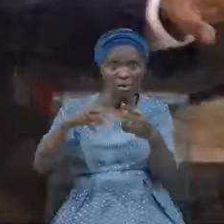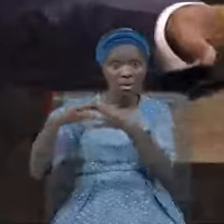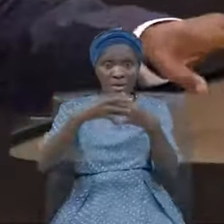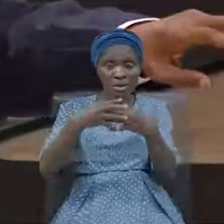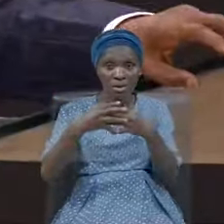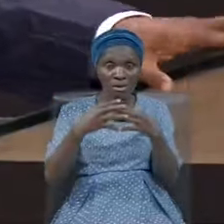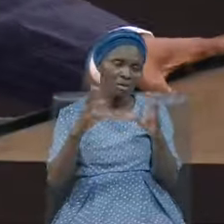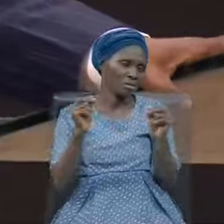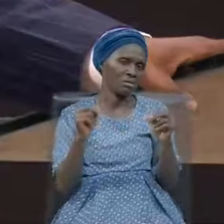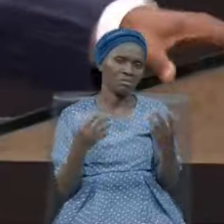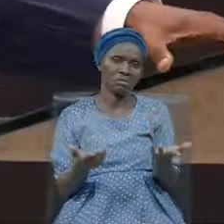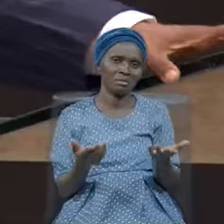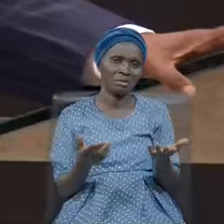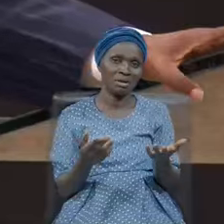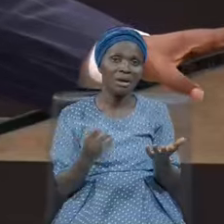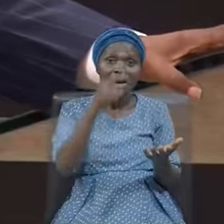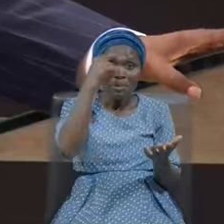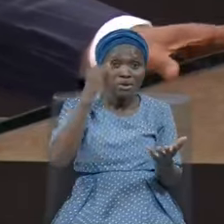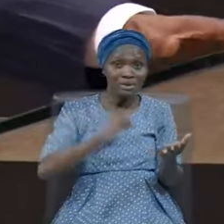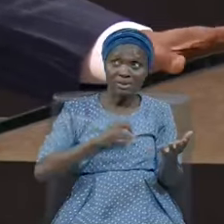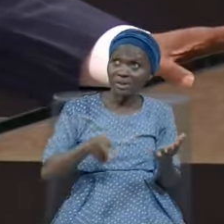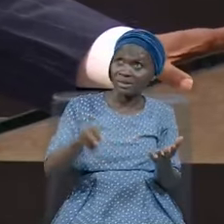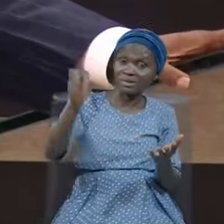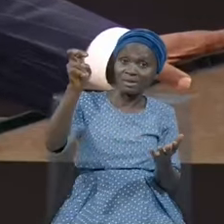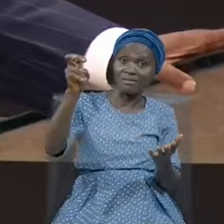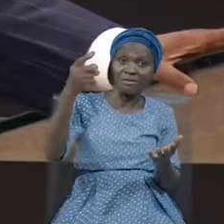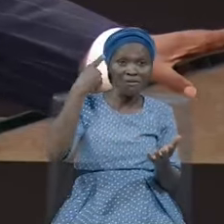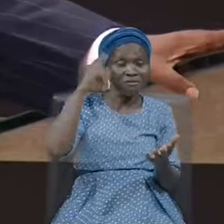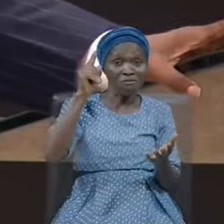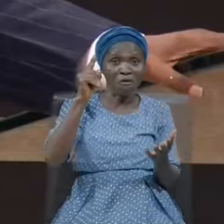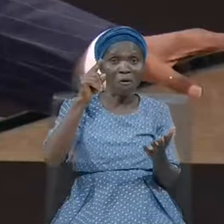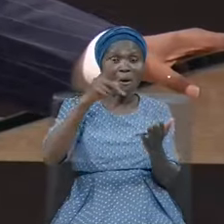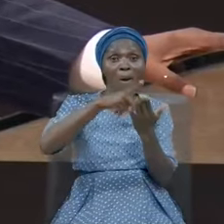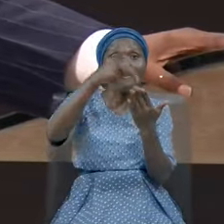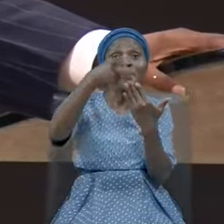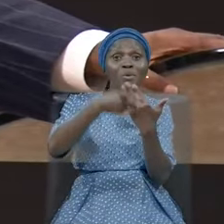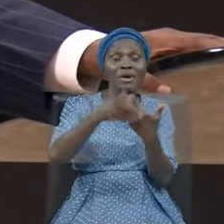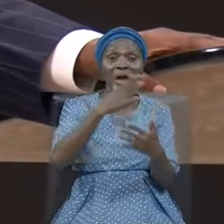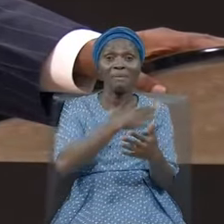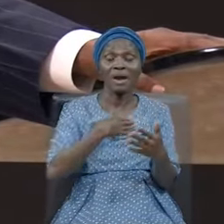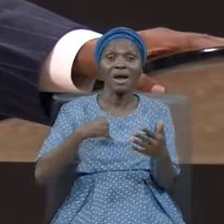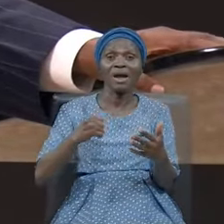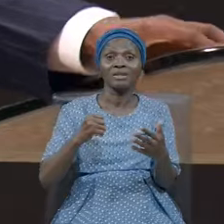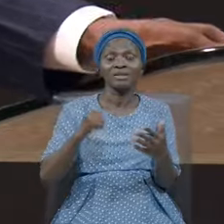émigré? Non. Parce que je suis allé à la croisade et aux conférences.